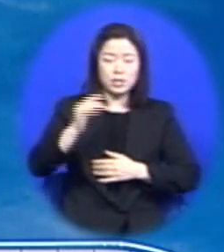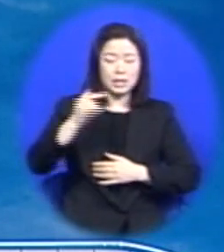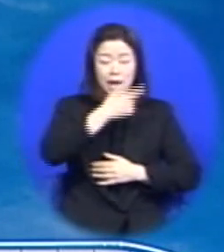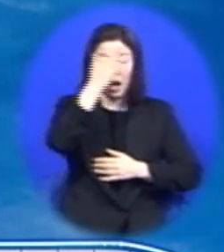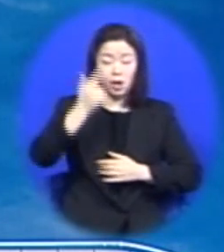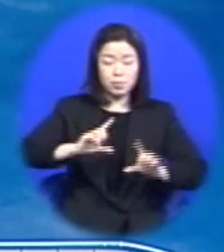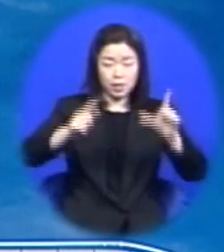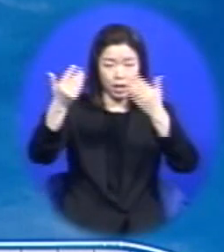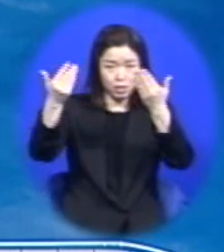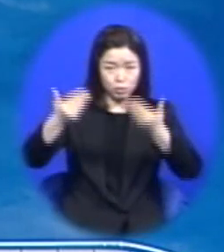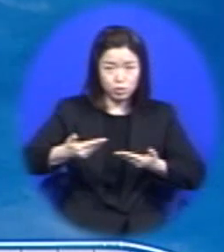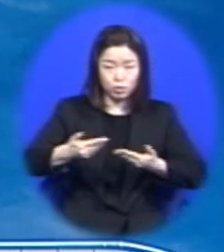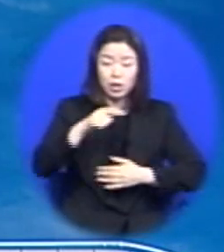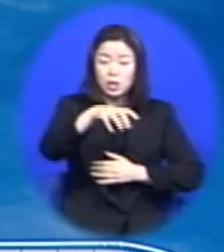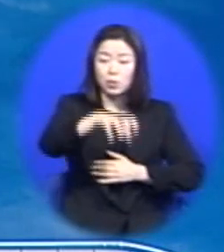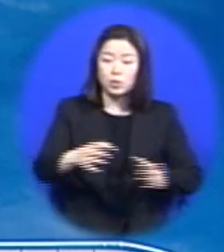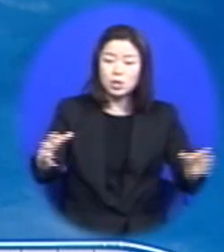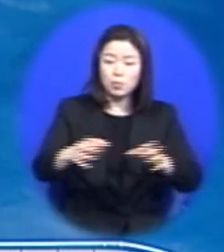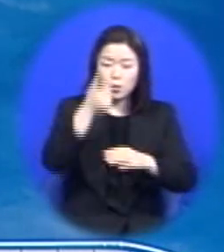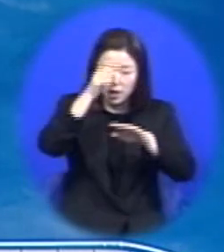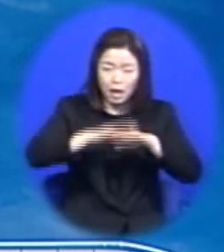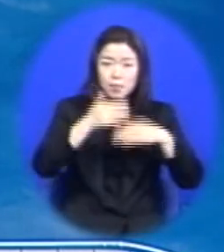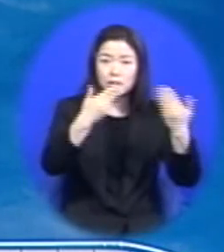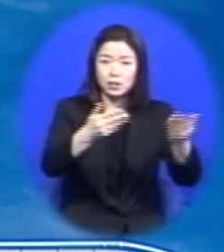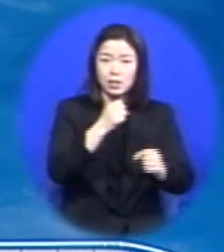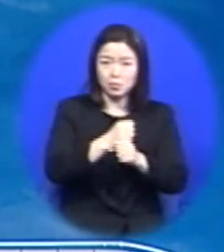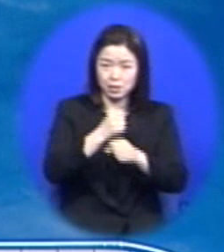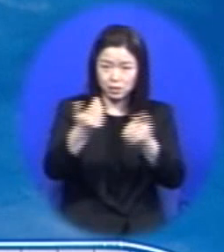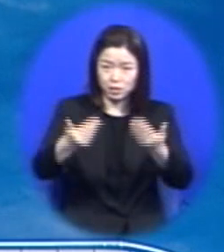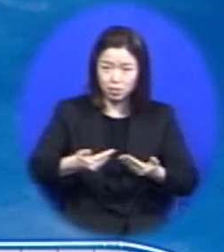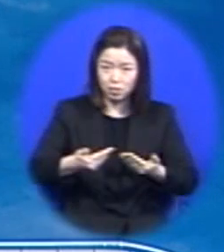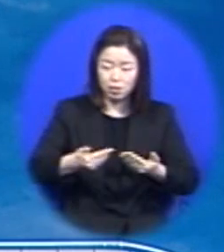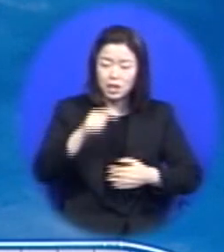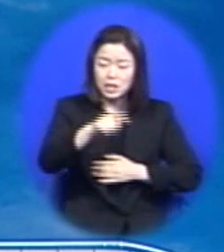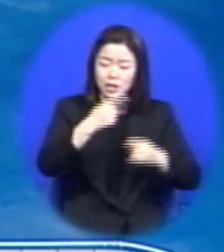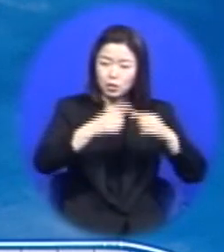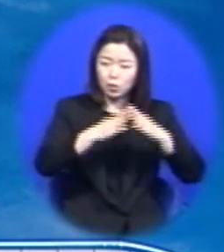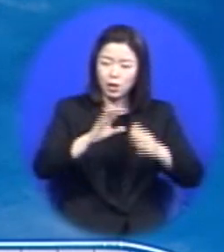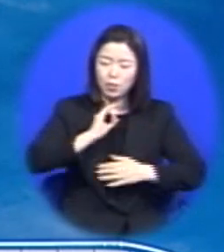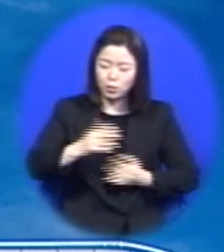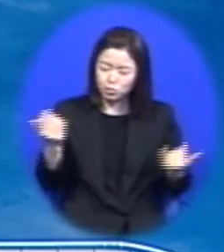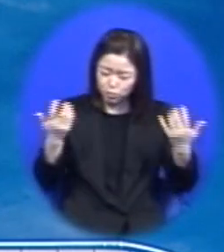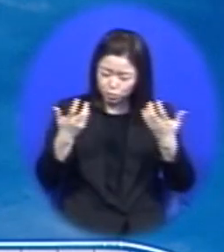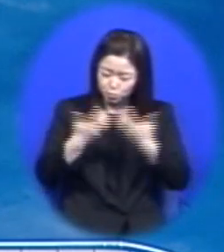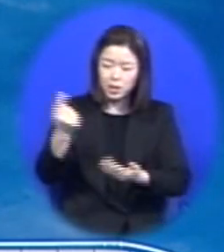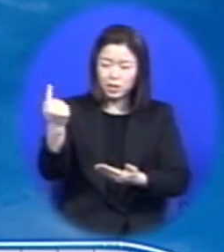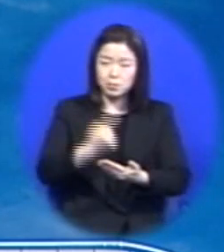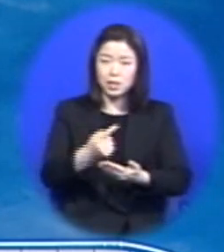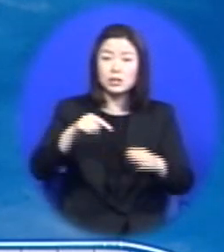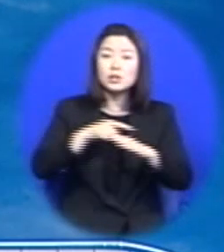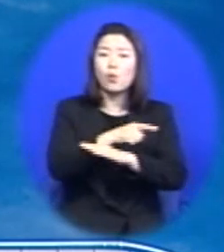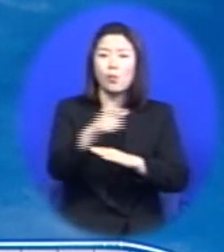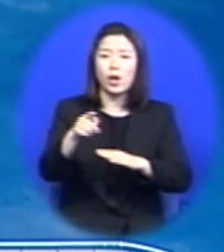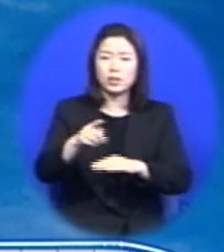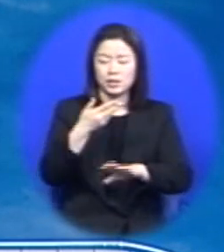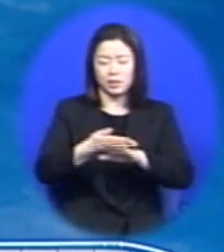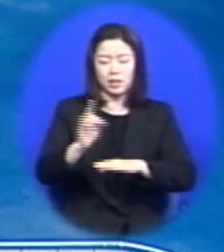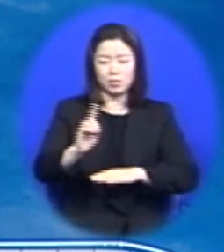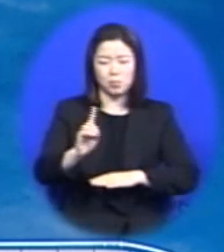것, 이곳에 모여 예배하게 하신 것, 오직 그 교회에 충만하게 임재하실 것 외에는 어떤 것도 구하지